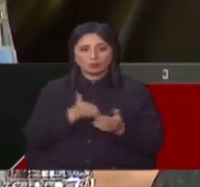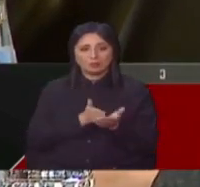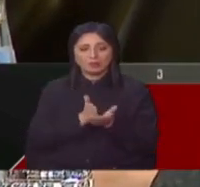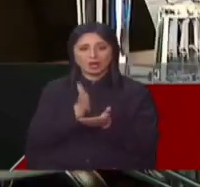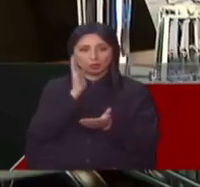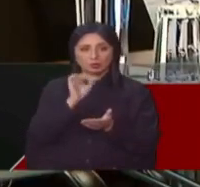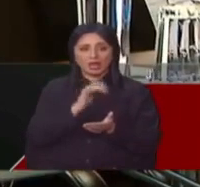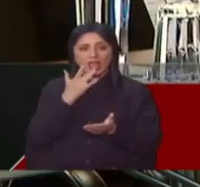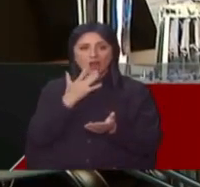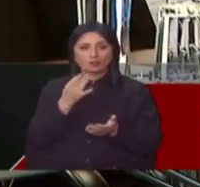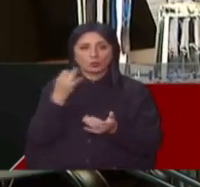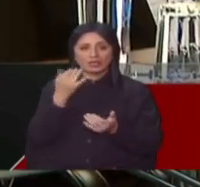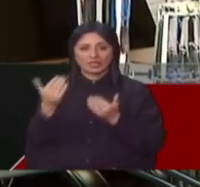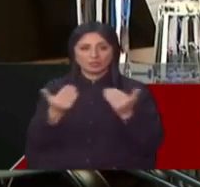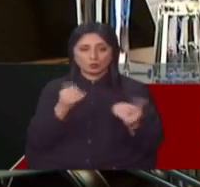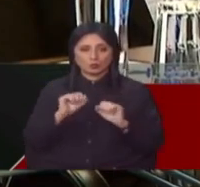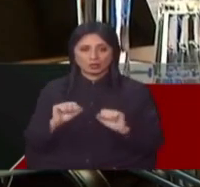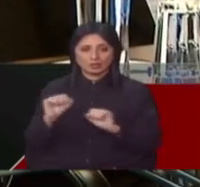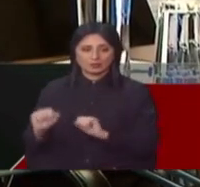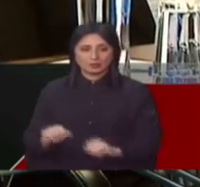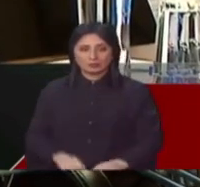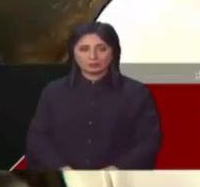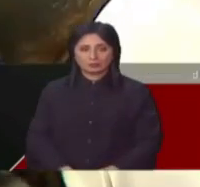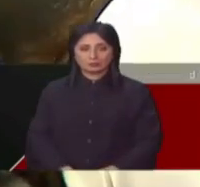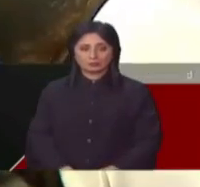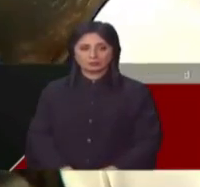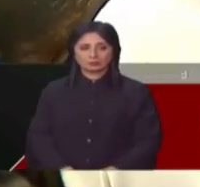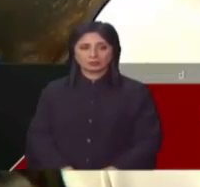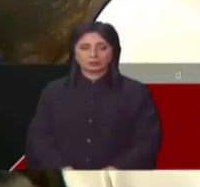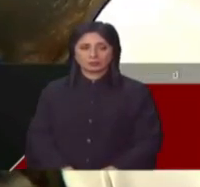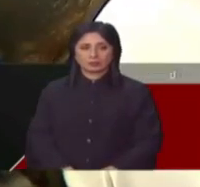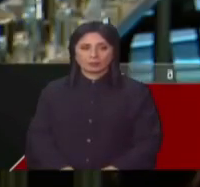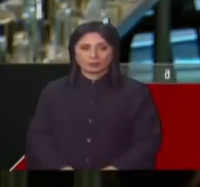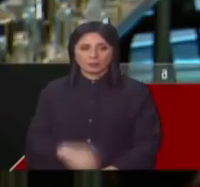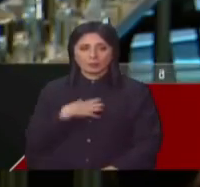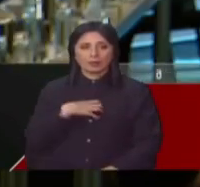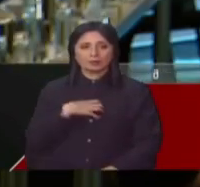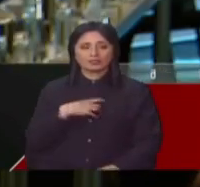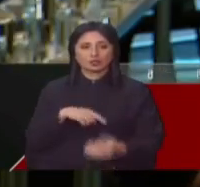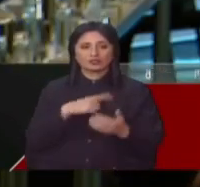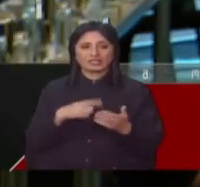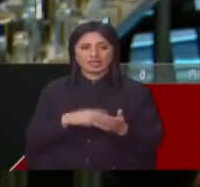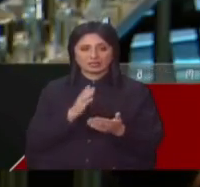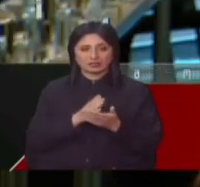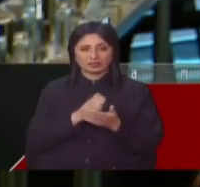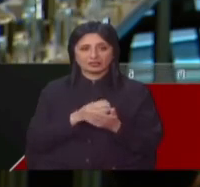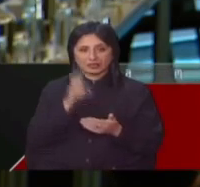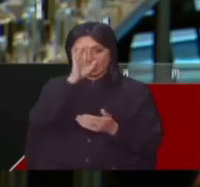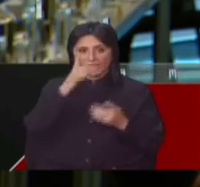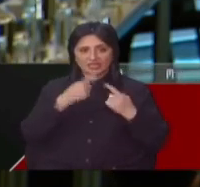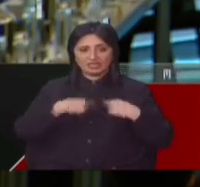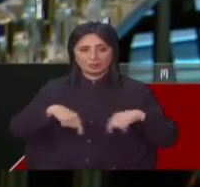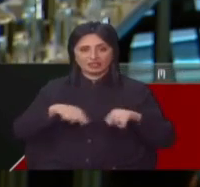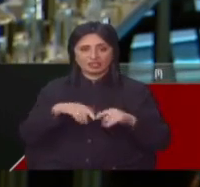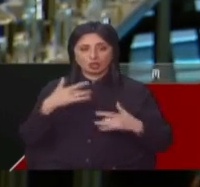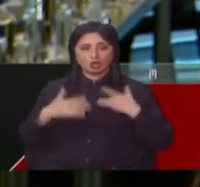მიმართული იქნება ეროვნული ინტერესების დაცვაზე. ნიშნული მნიშვნელოვანი საკითხი არის არასამთავრობო